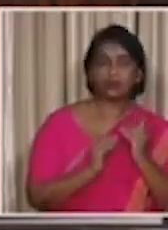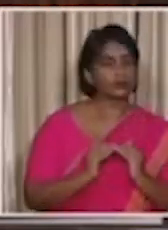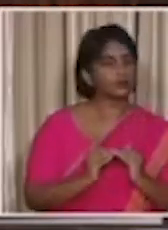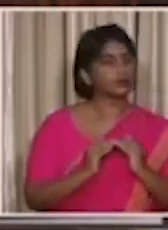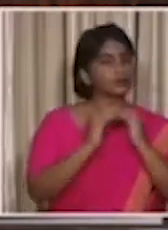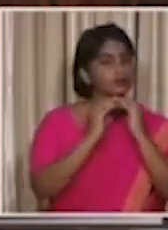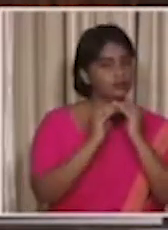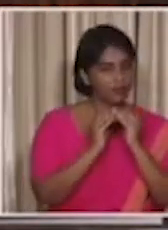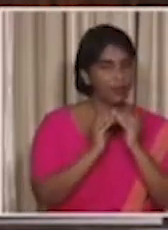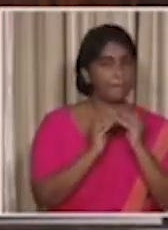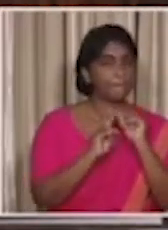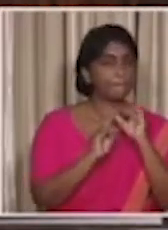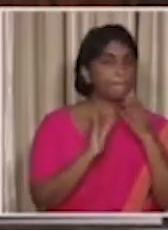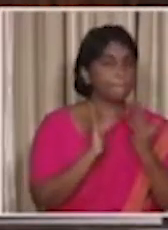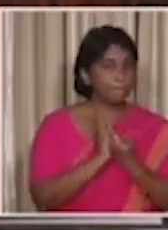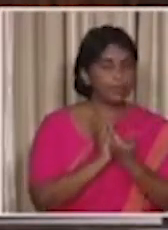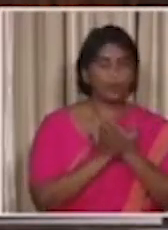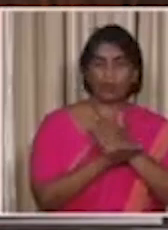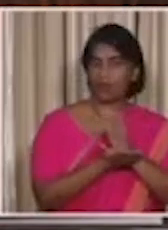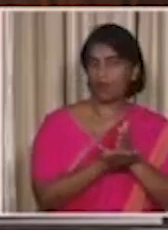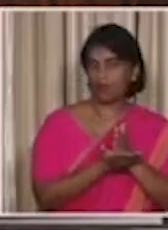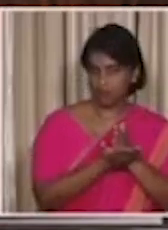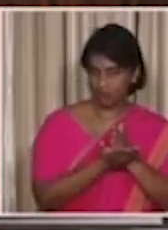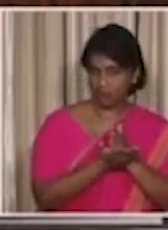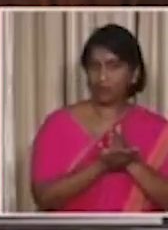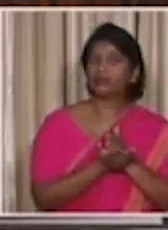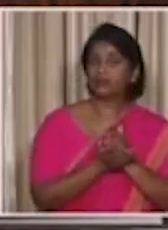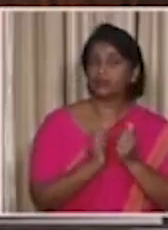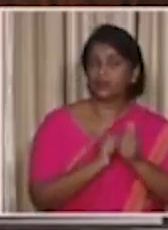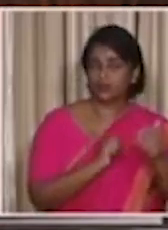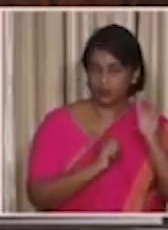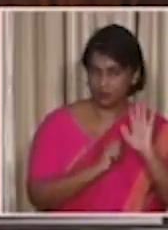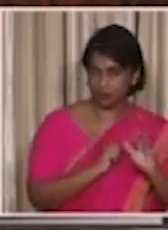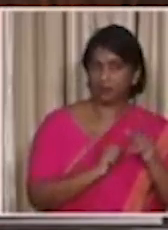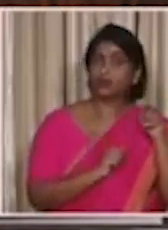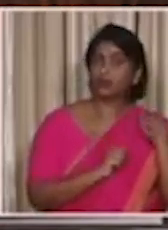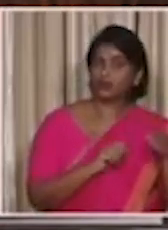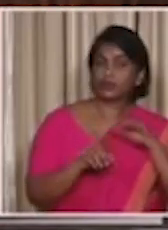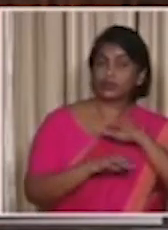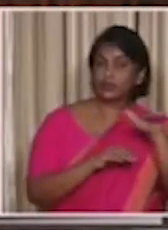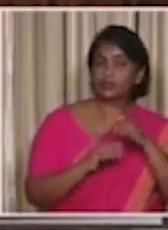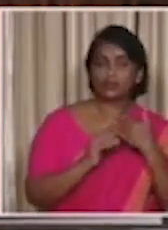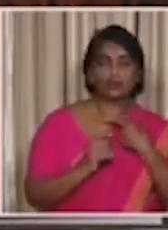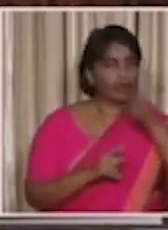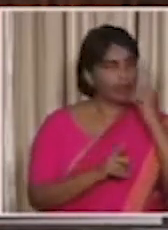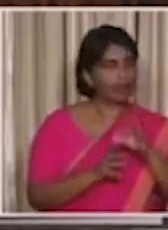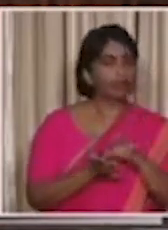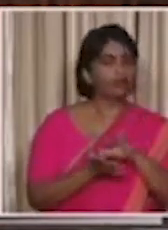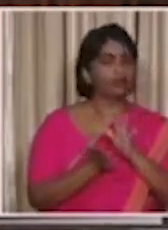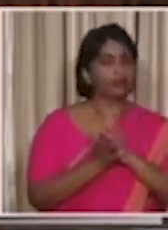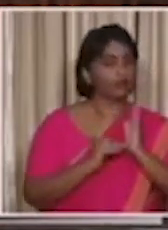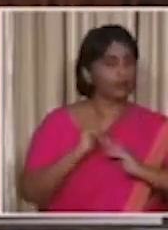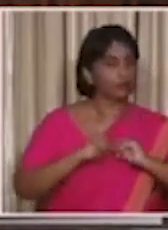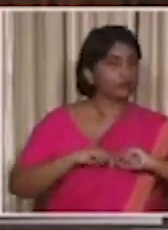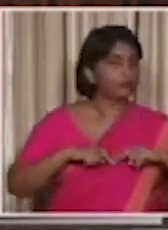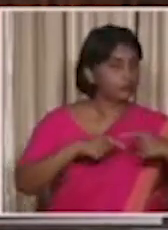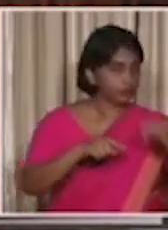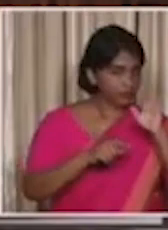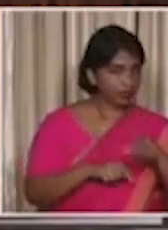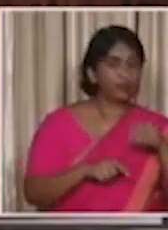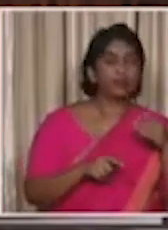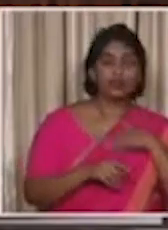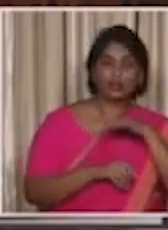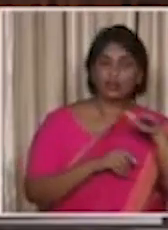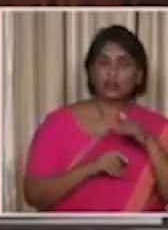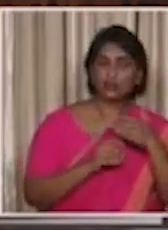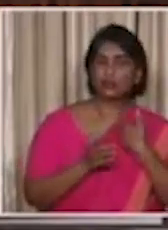සංවර්ධනයේ ප්‍රතිපත්තිවල කොටස්කරුවන් විය යුතුයි. මේ සමාජ සම්මුතිය ක්‍රියාත්මක කිරීම උදෙසා